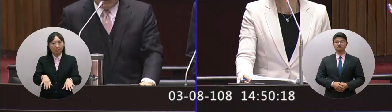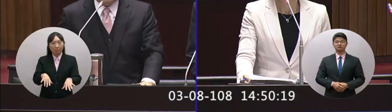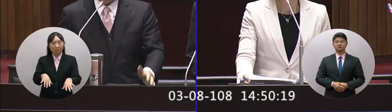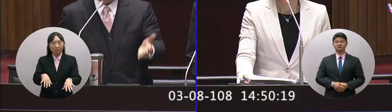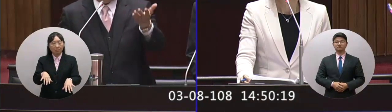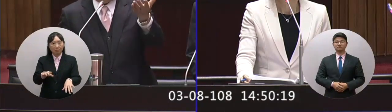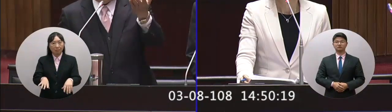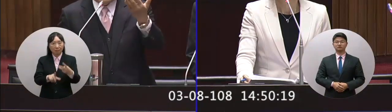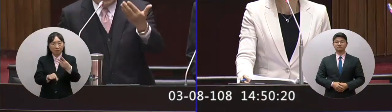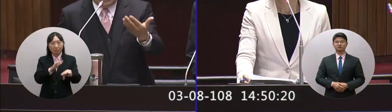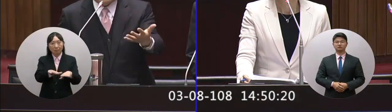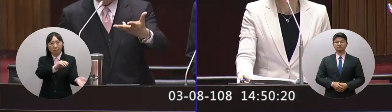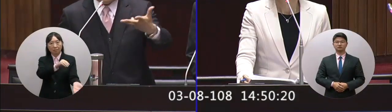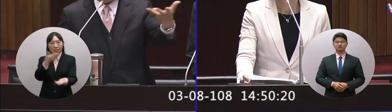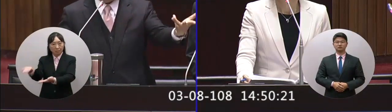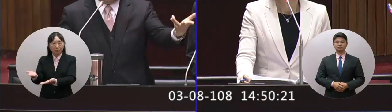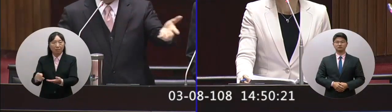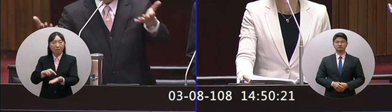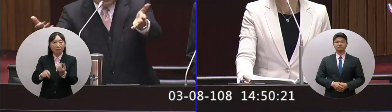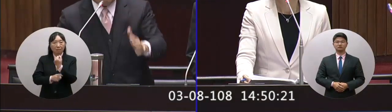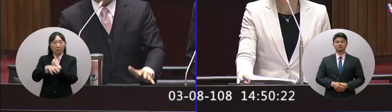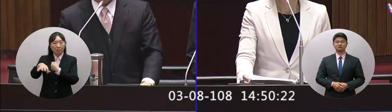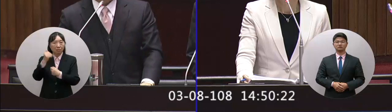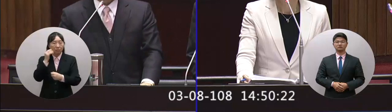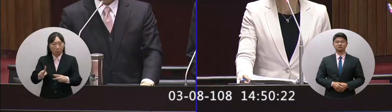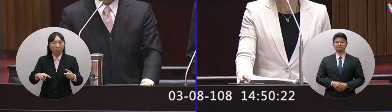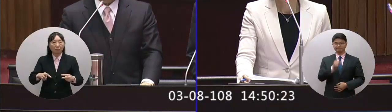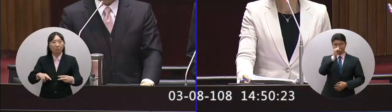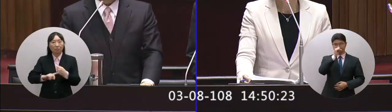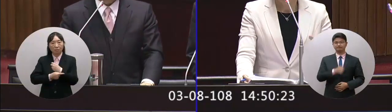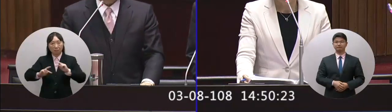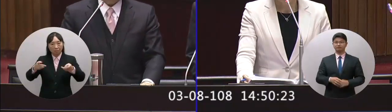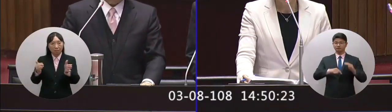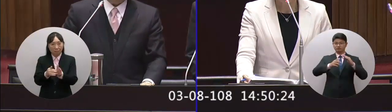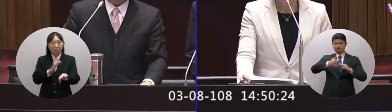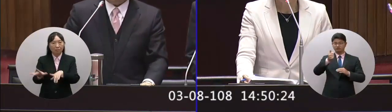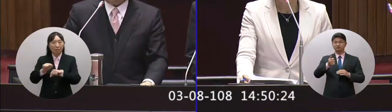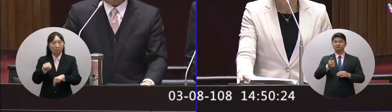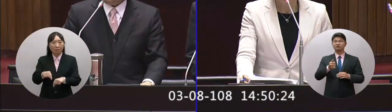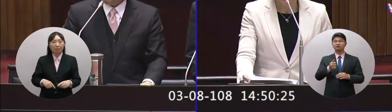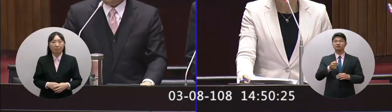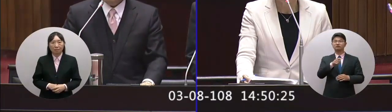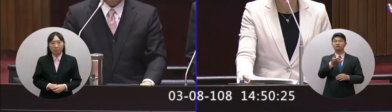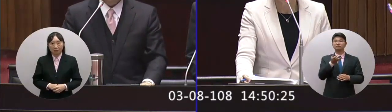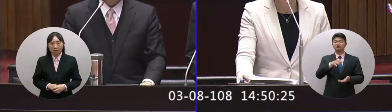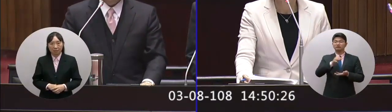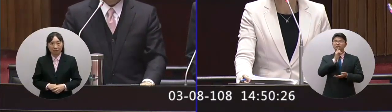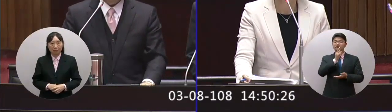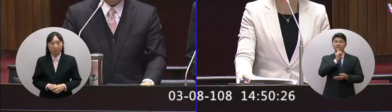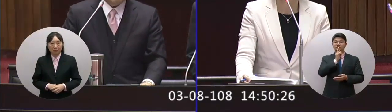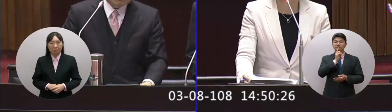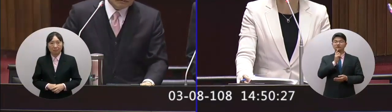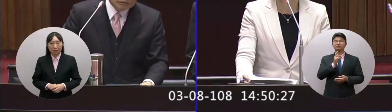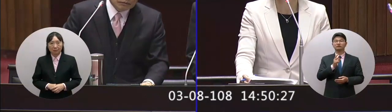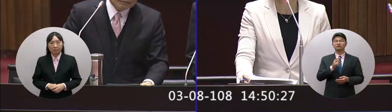为立法院啊，那修改通过，就照安尼啊。 好，院长，其中有提到哈，就是说我